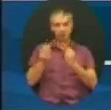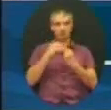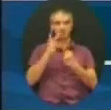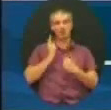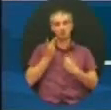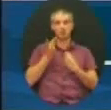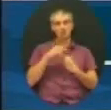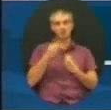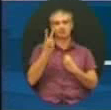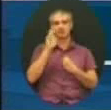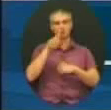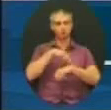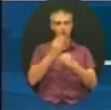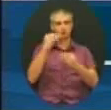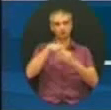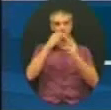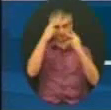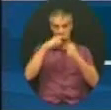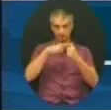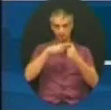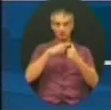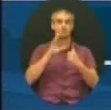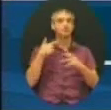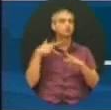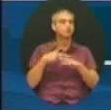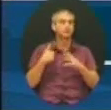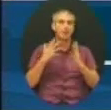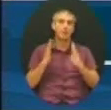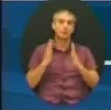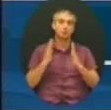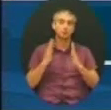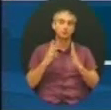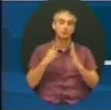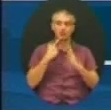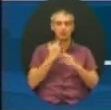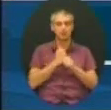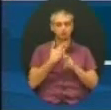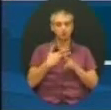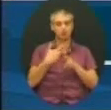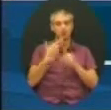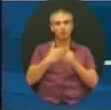שעות ולהכניס אותם לתוך ההסכם. הדבר שחורה לי מאוד, זה שפרסו את זה עד